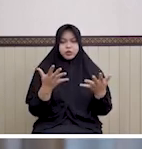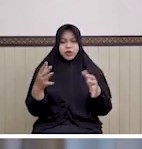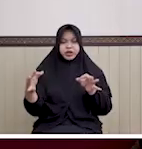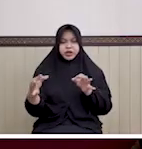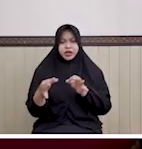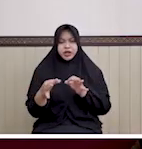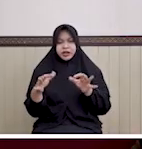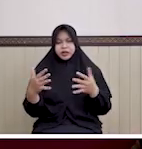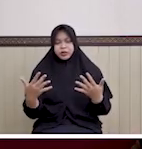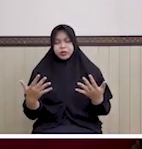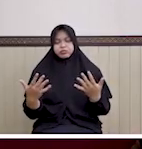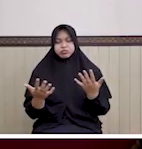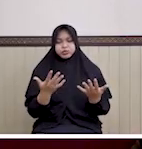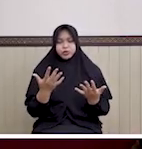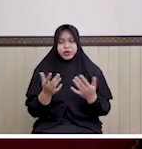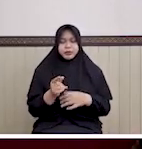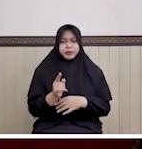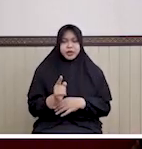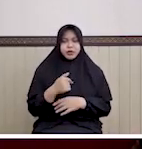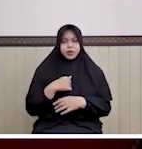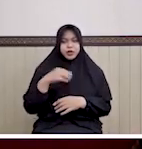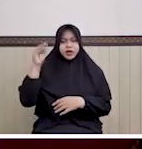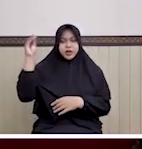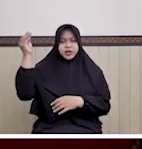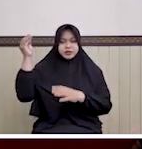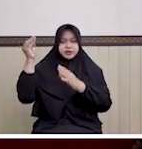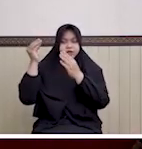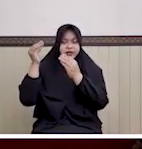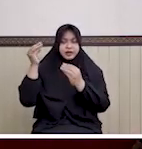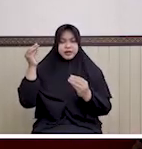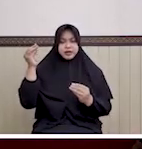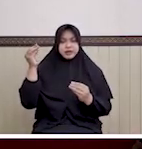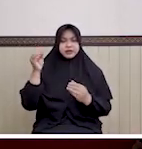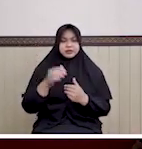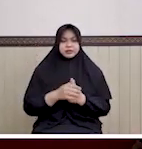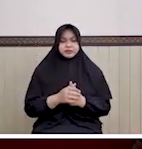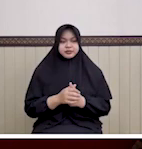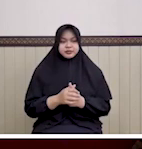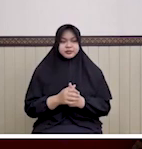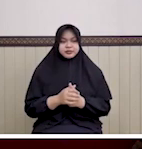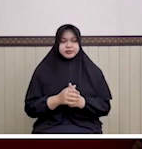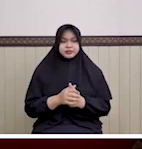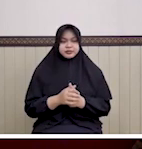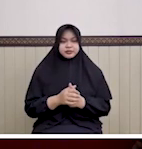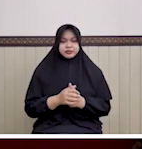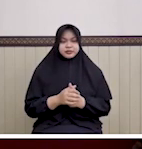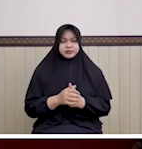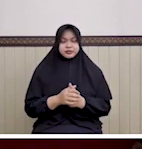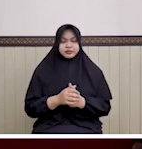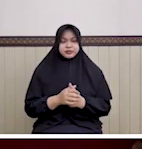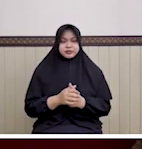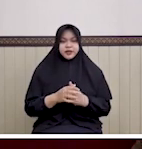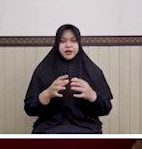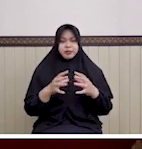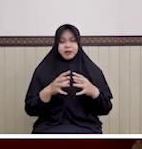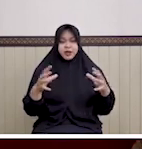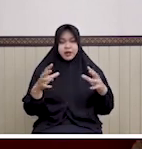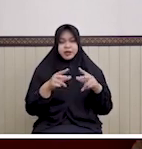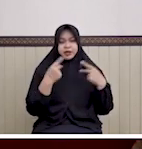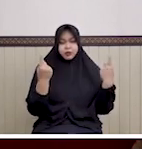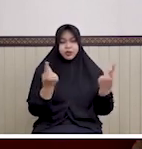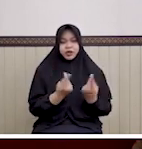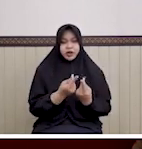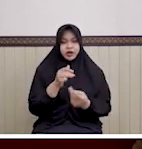kedekatan mungkin kalau kalau atasan meninggalnya berapa ya alasan jarang tekanan yang terbanyak terjadi kan di